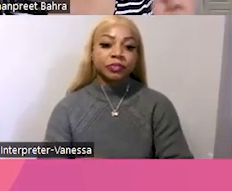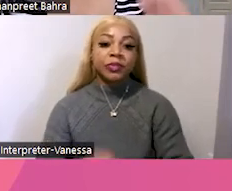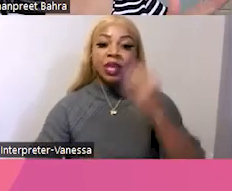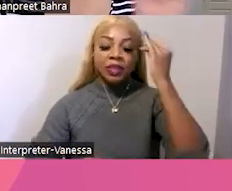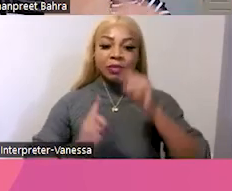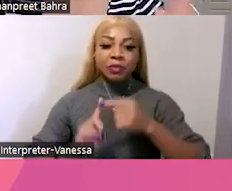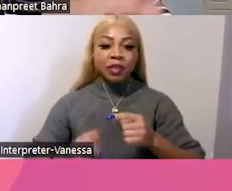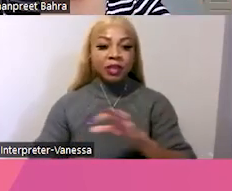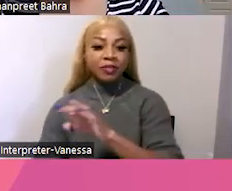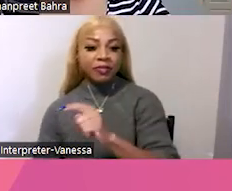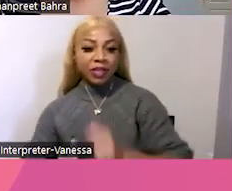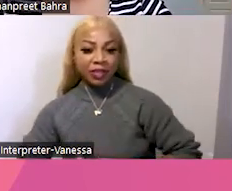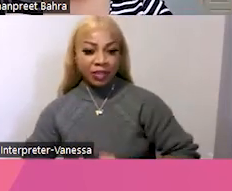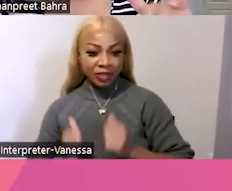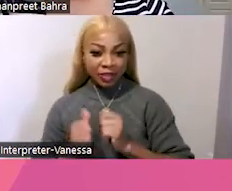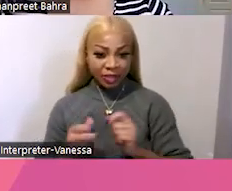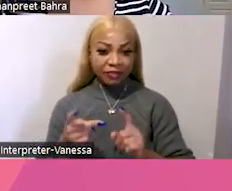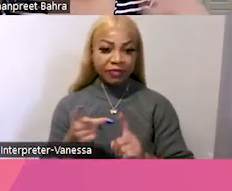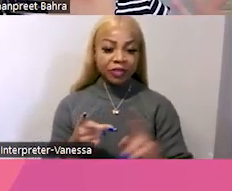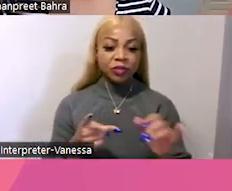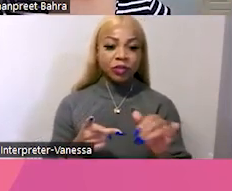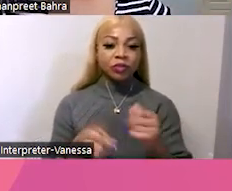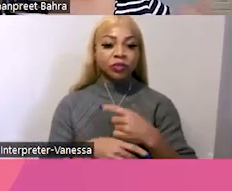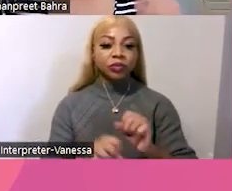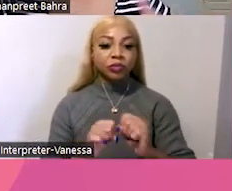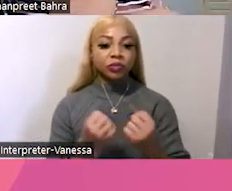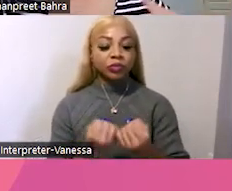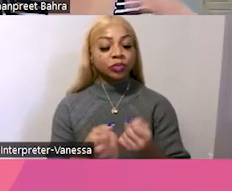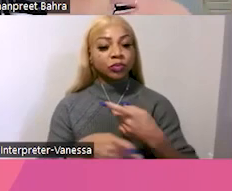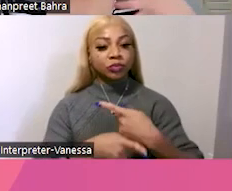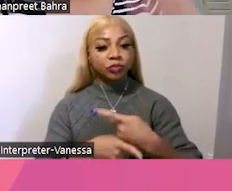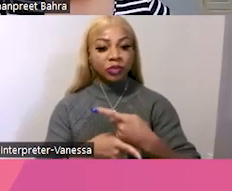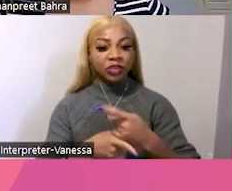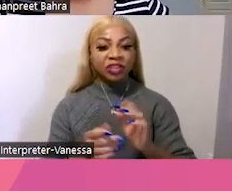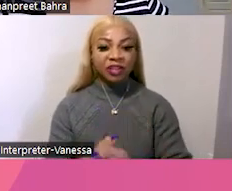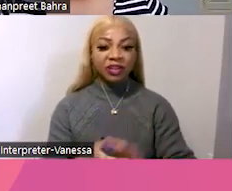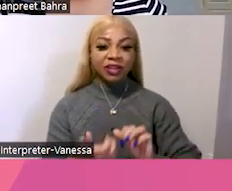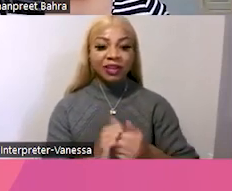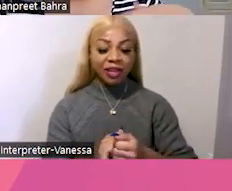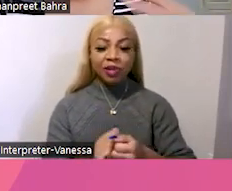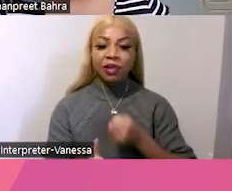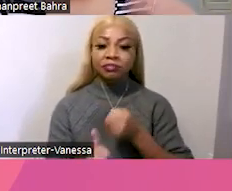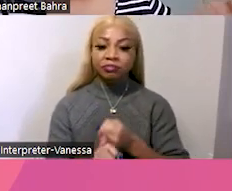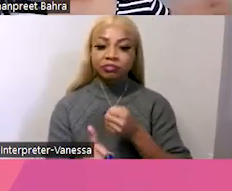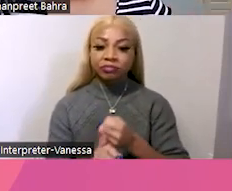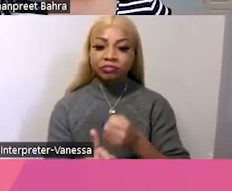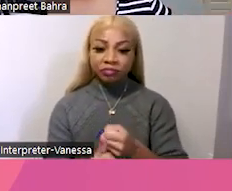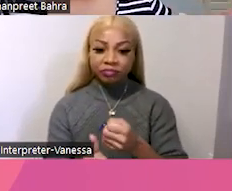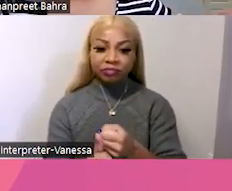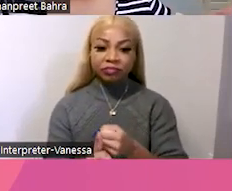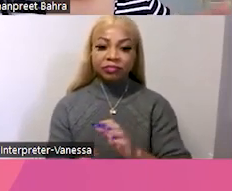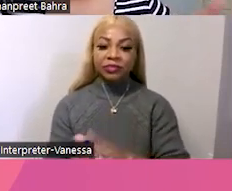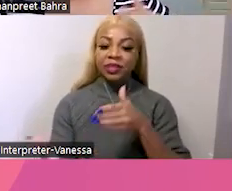général. Et il, il faut comprendre que cette perception donc du corps